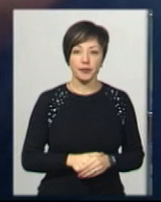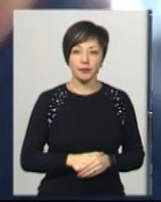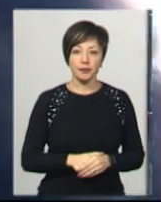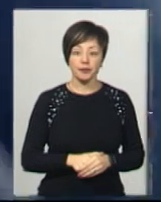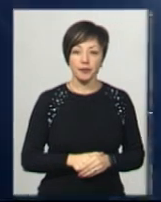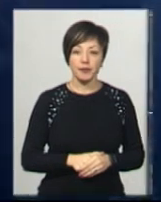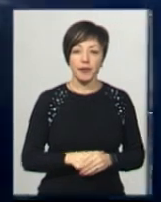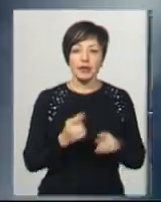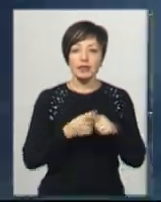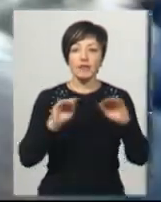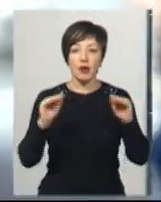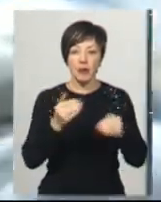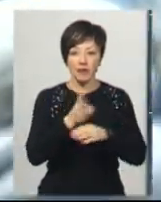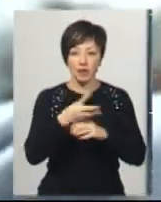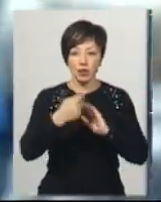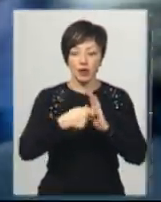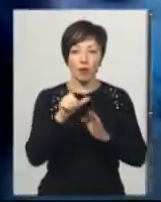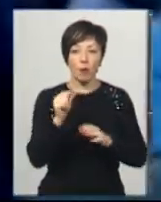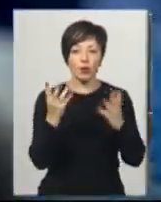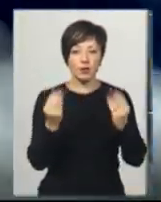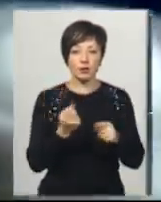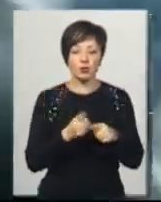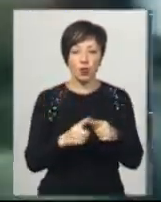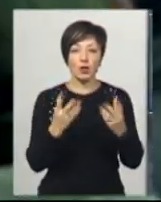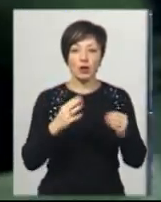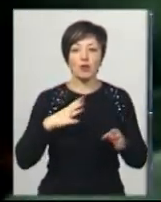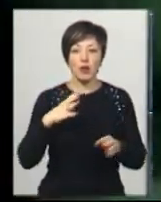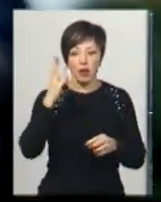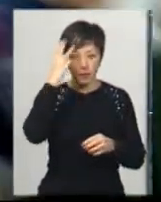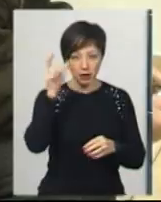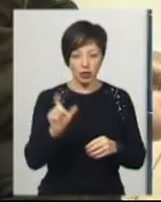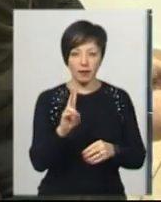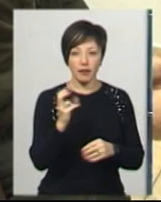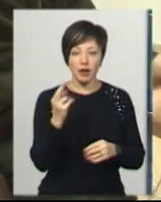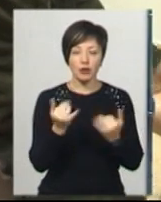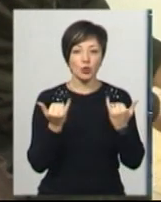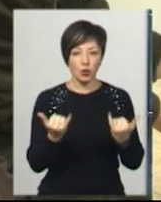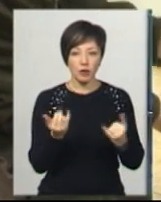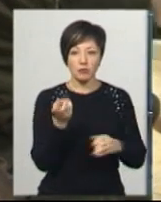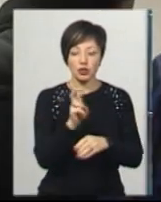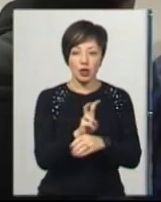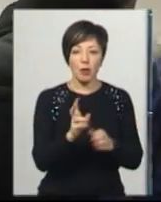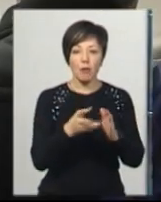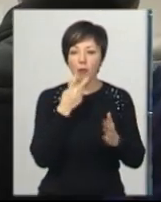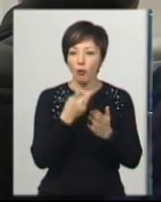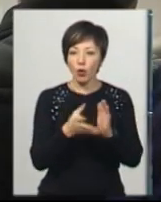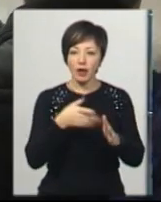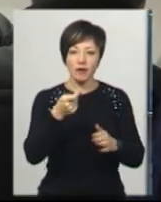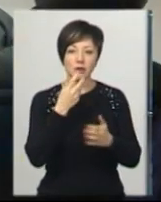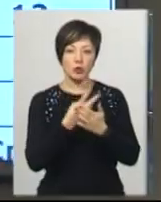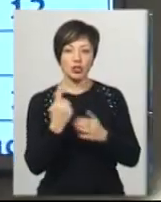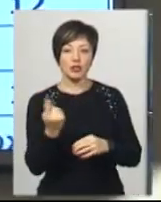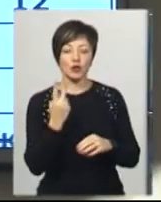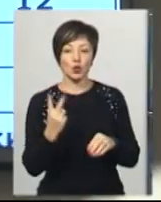Це фрагмент відео, зняте у понеділок. Того дня у сервісній службі була хмельничанка Неля. Сьогодні вона прийшла подавати показники лічильника